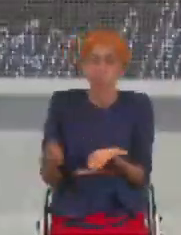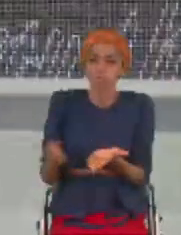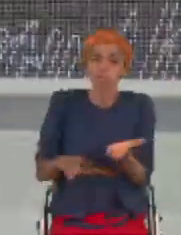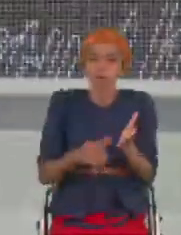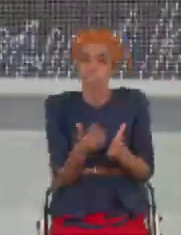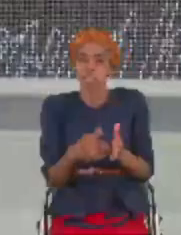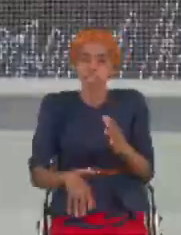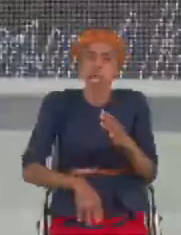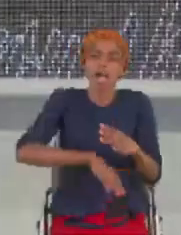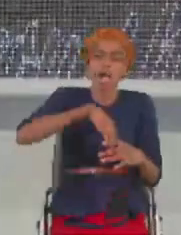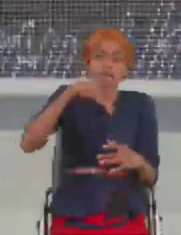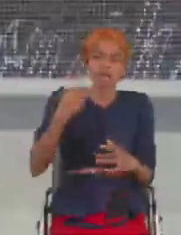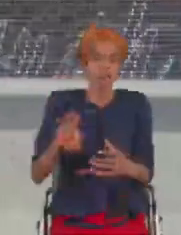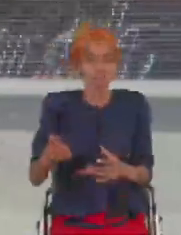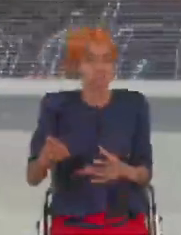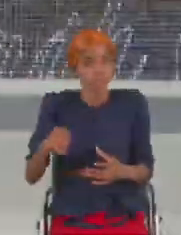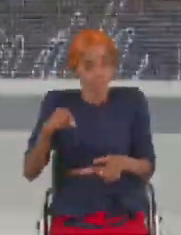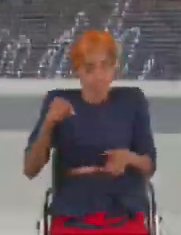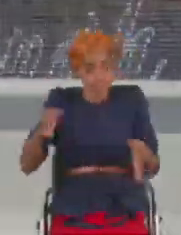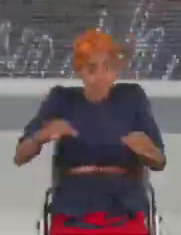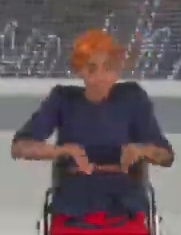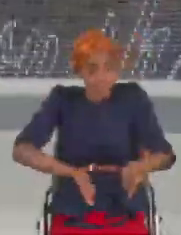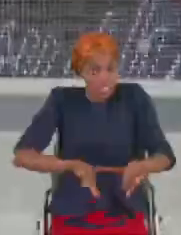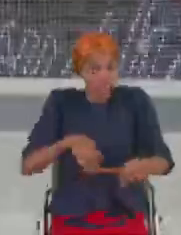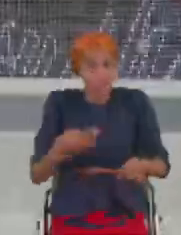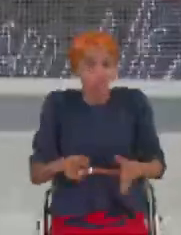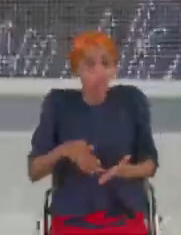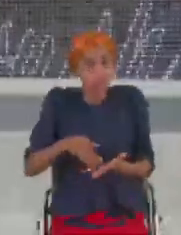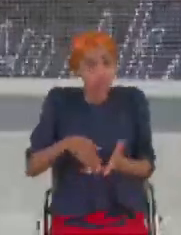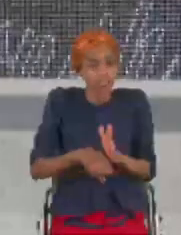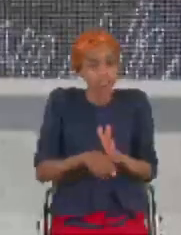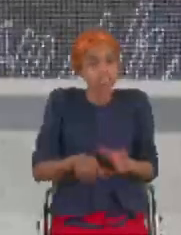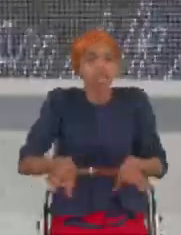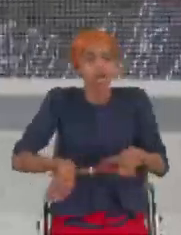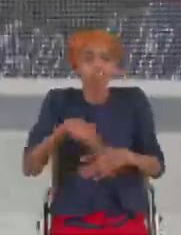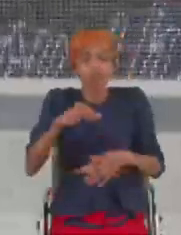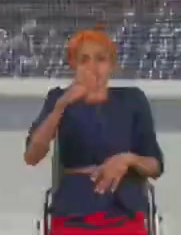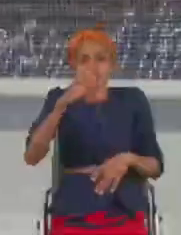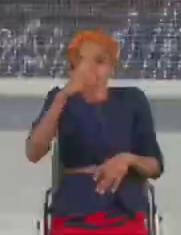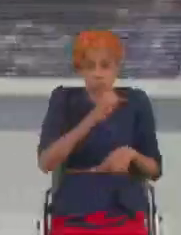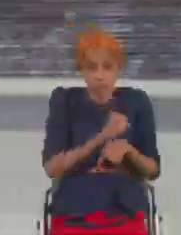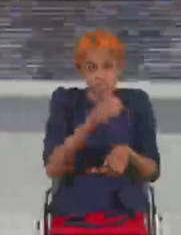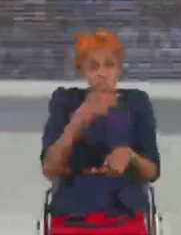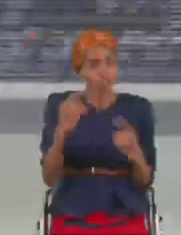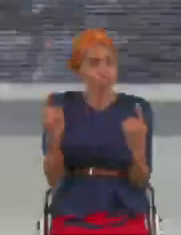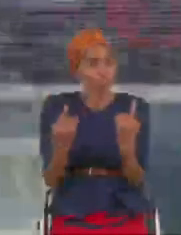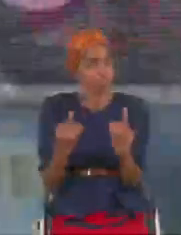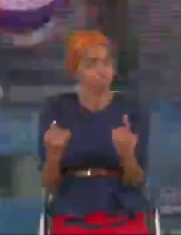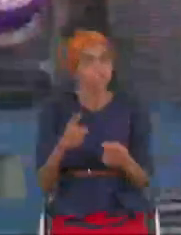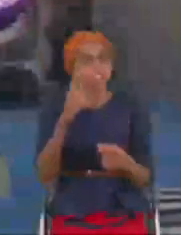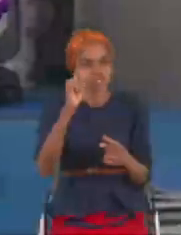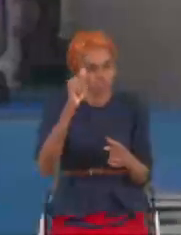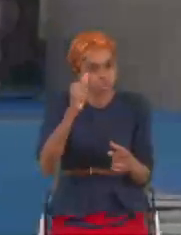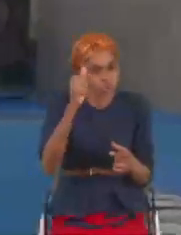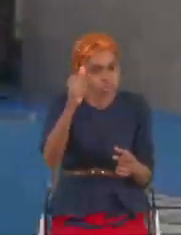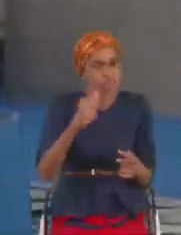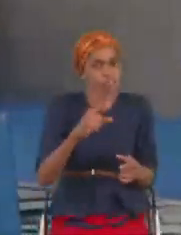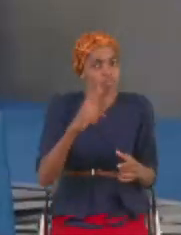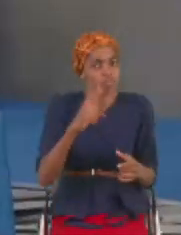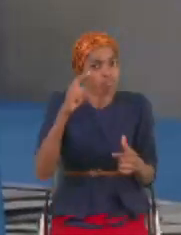sorties de la fosse de la faiblesse et les sorties des habitudes de dépêcher toi même